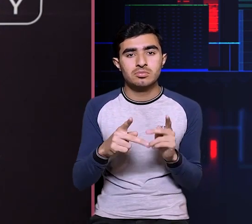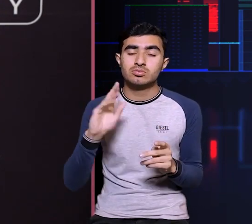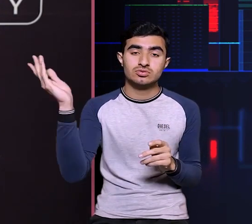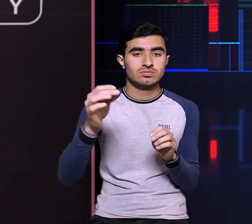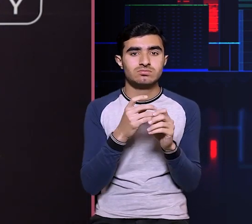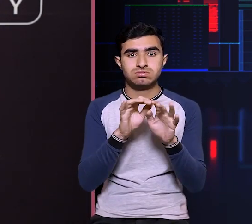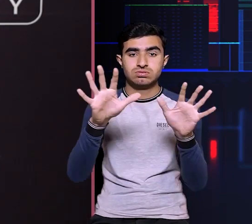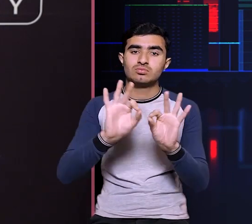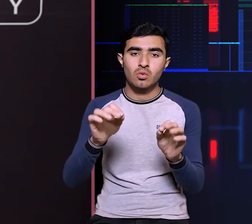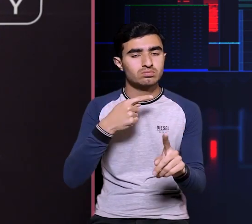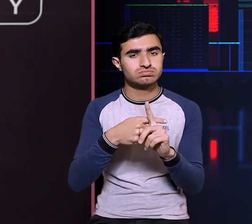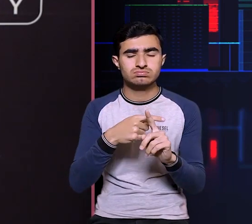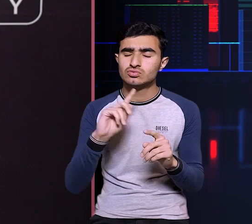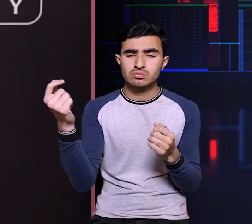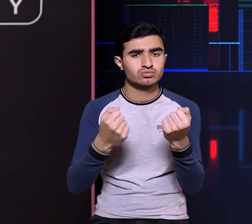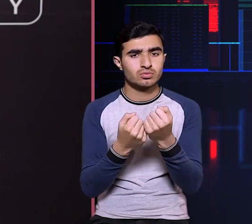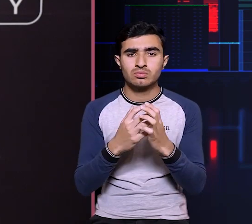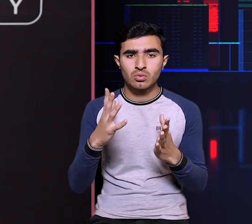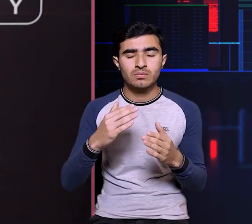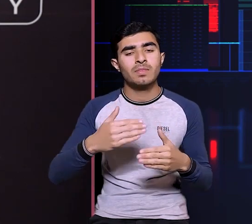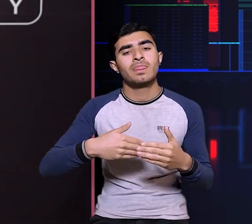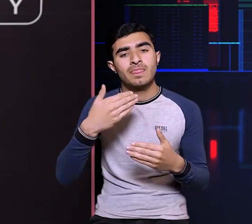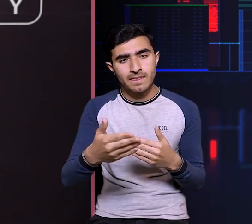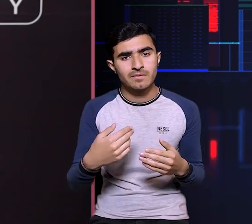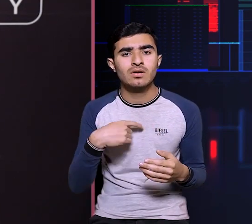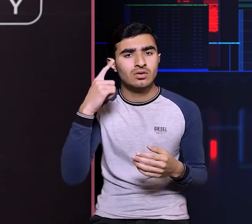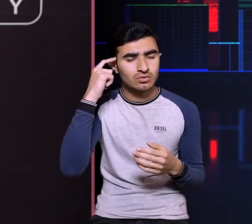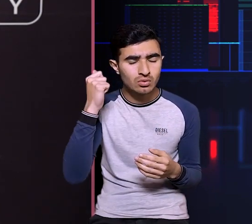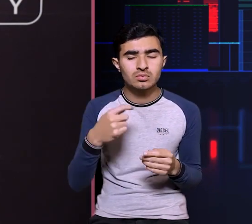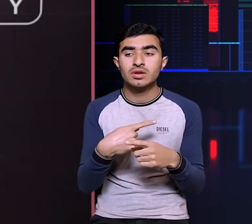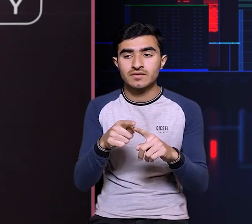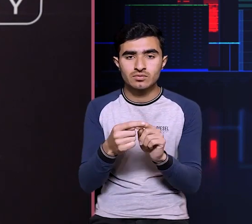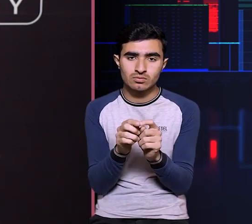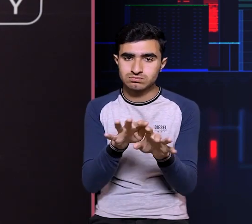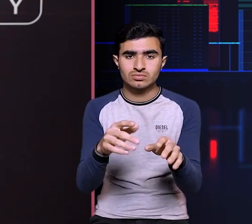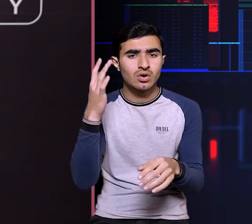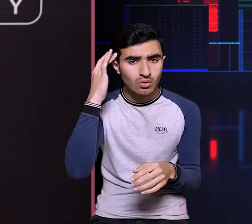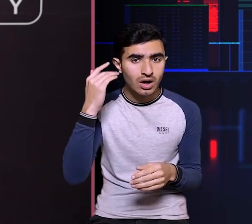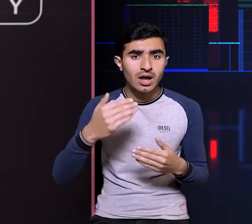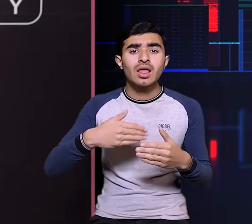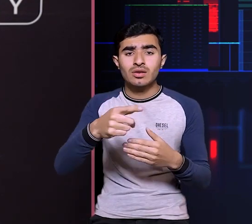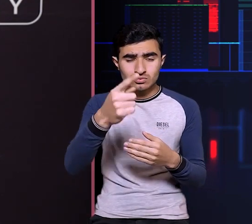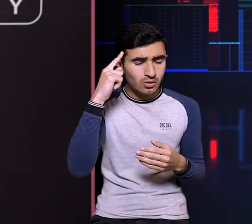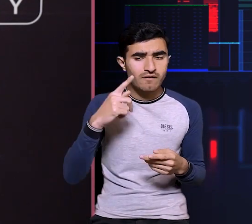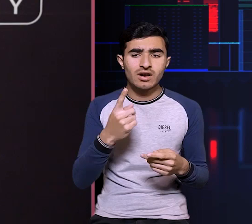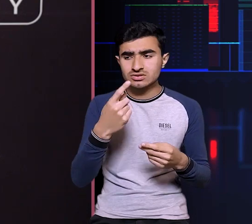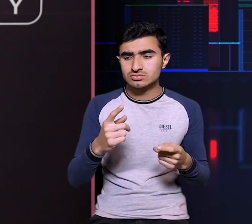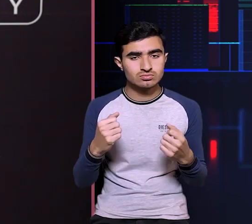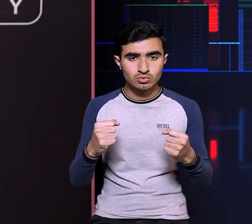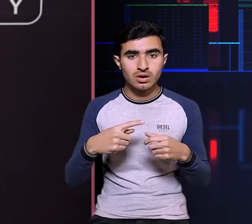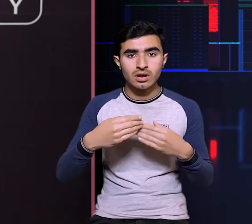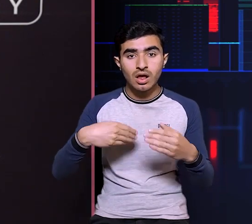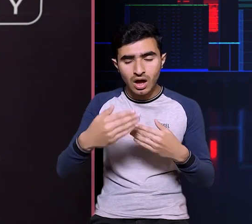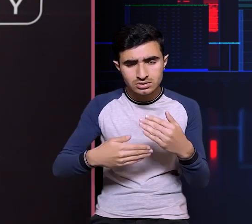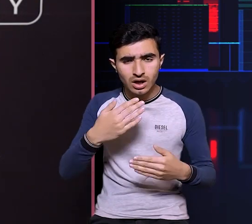गया बिजनेस का, बैंकिंग का, द थिंग्स बिकेम वेरी इजी फॉर मी. आई वाज इन अ डिफरेंट इंटायरली एन एंटरप्रेन्योरशिप एनवायरनमेंट. देन